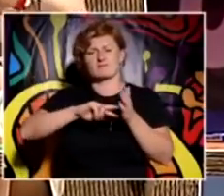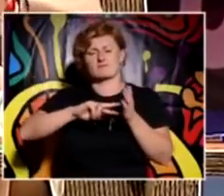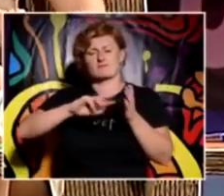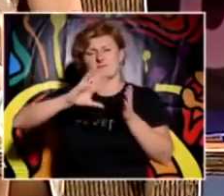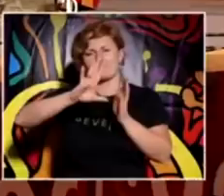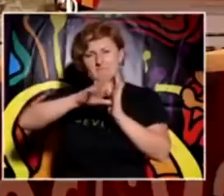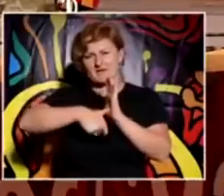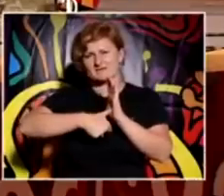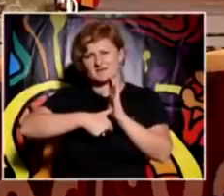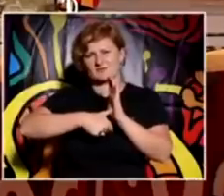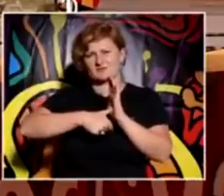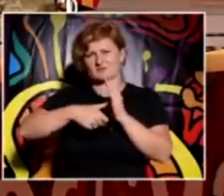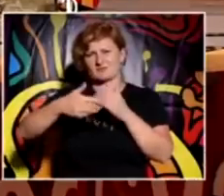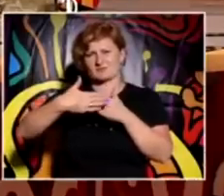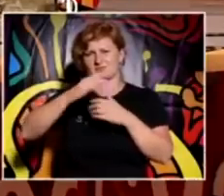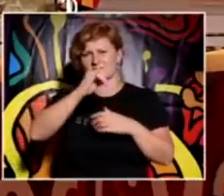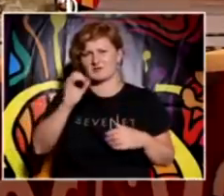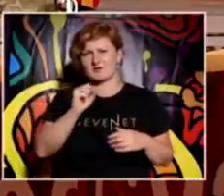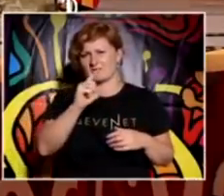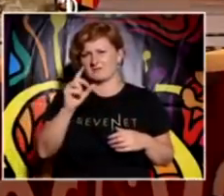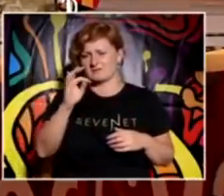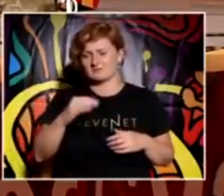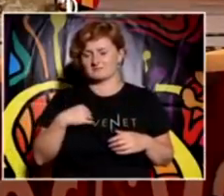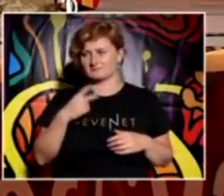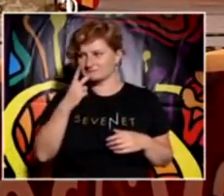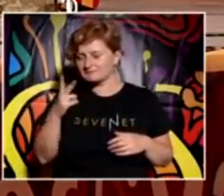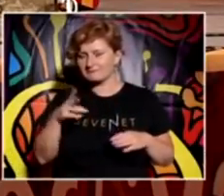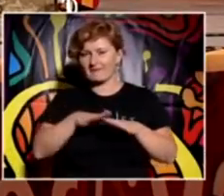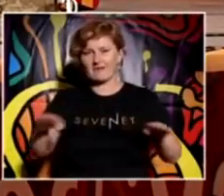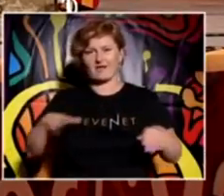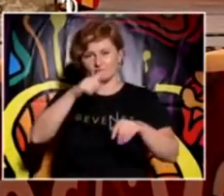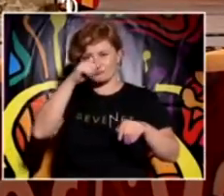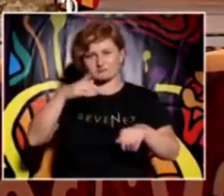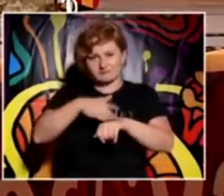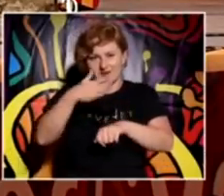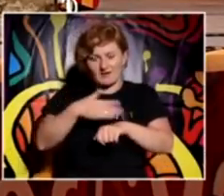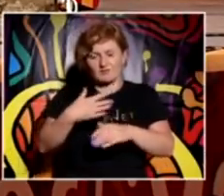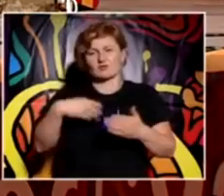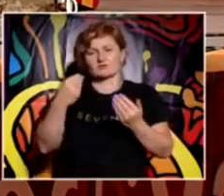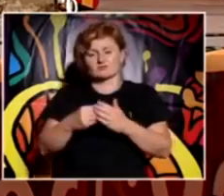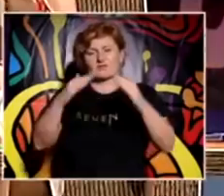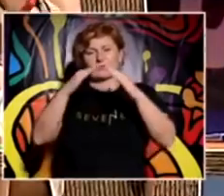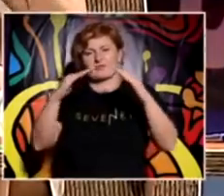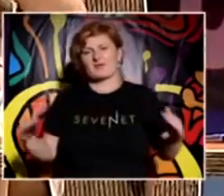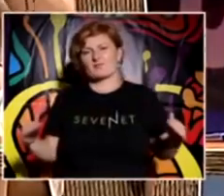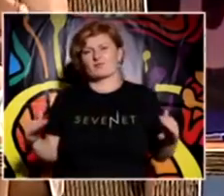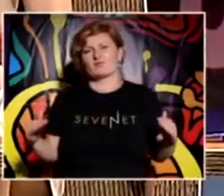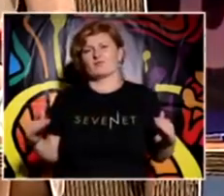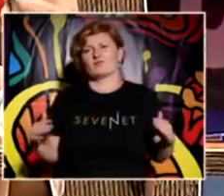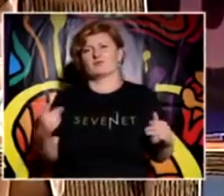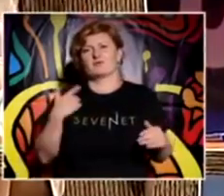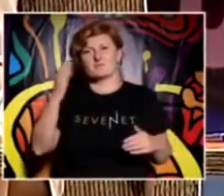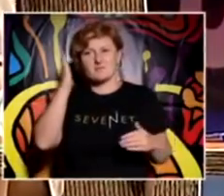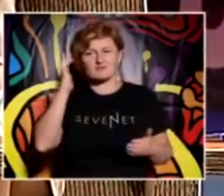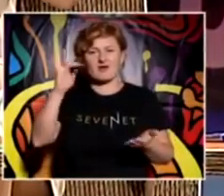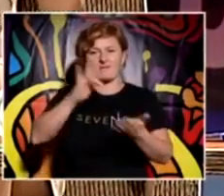niedaleko Jałty. I tam trafiliśmy na plażę nudystów. Kupiliśmy namiot, zamieszkaliśmy w takim miejscu, w ogóle to było